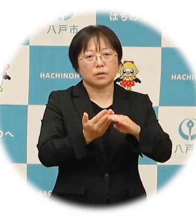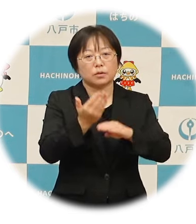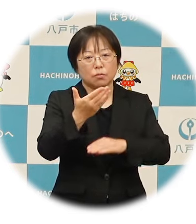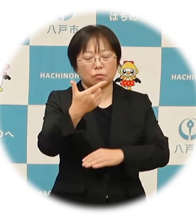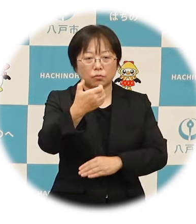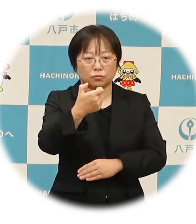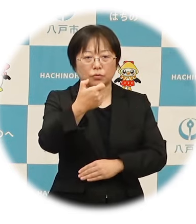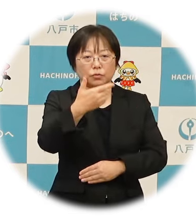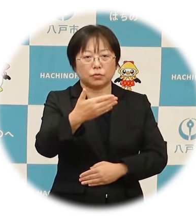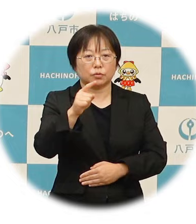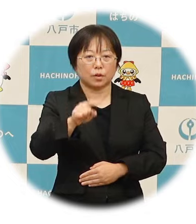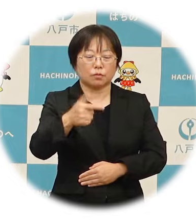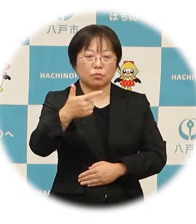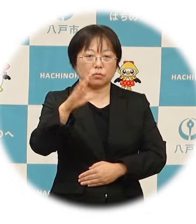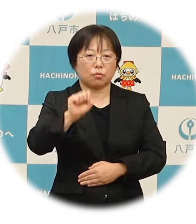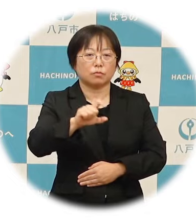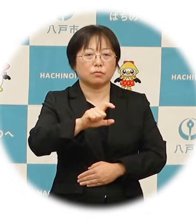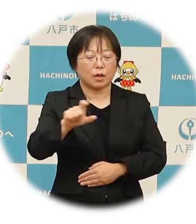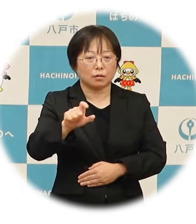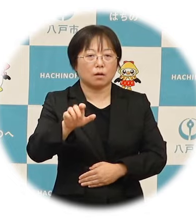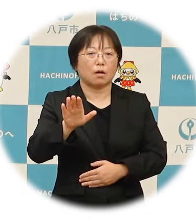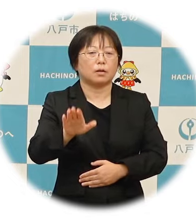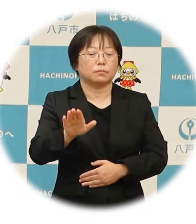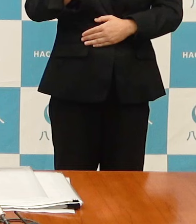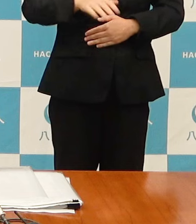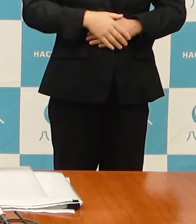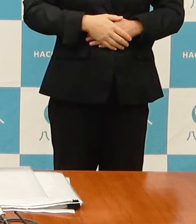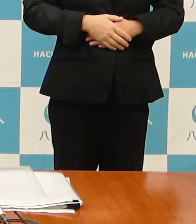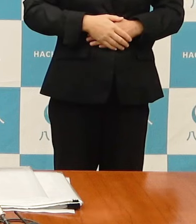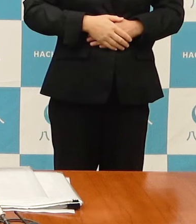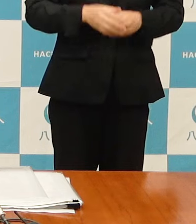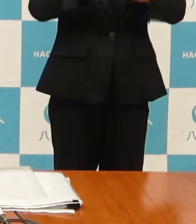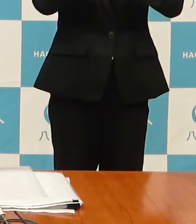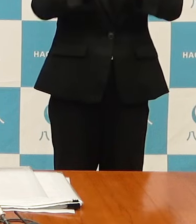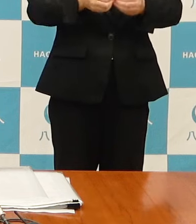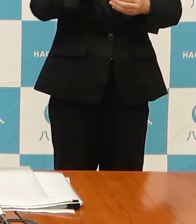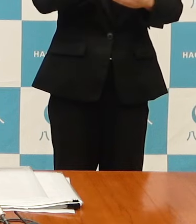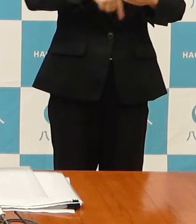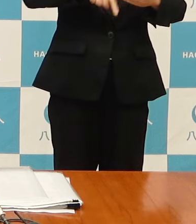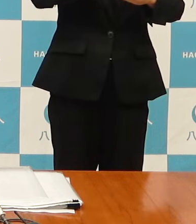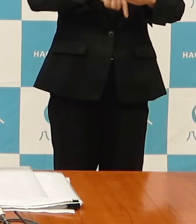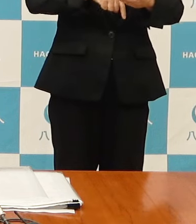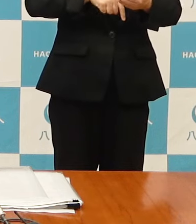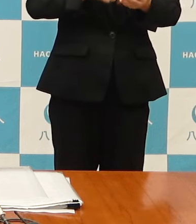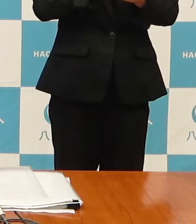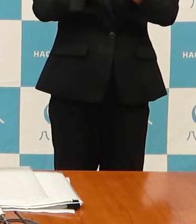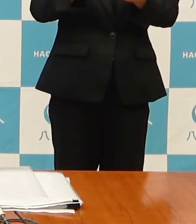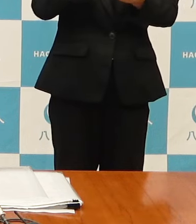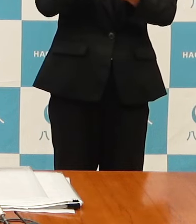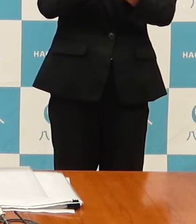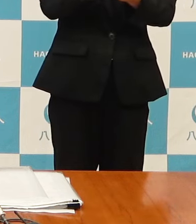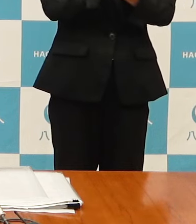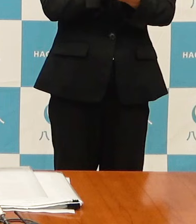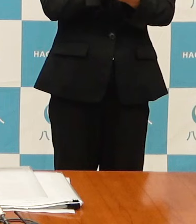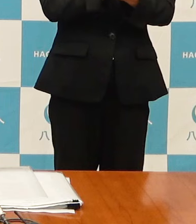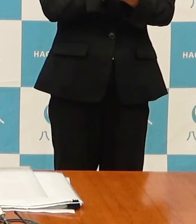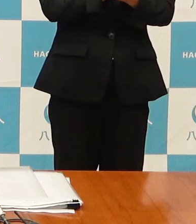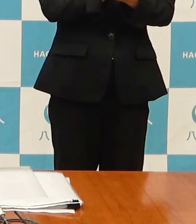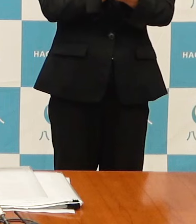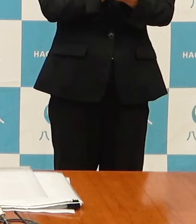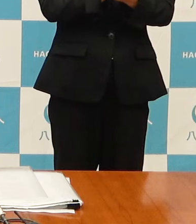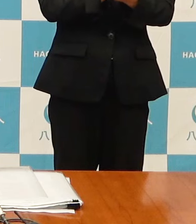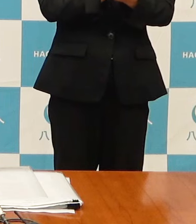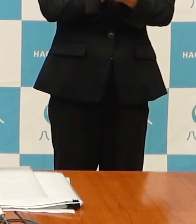69.6 億円を確保してあります。詳細につきましてはお手元の資料の通りであります